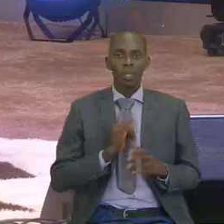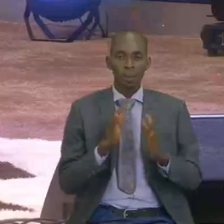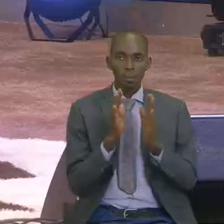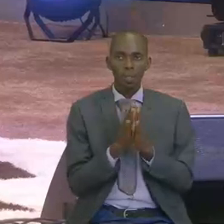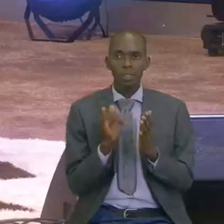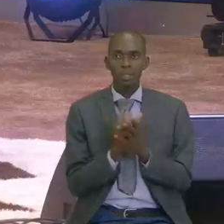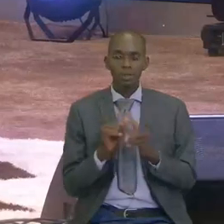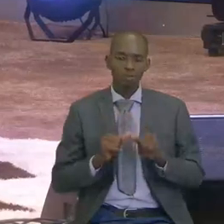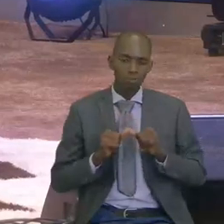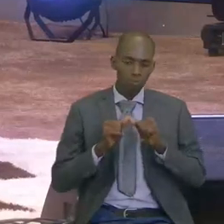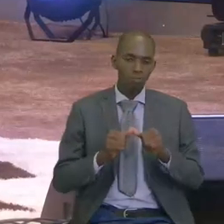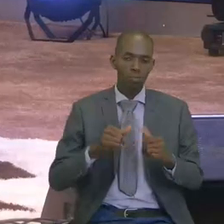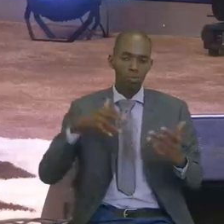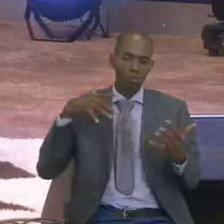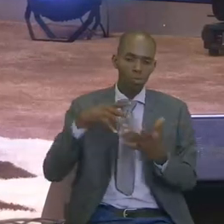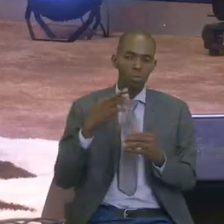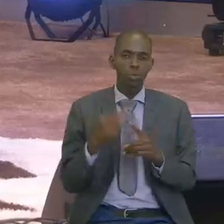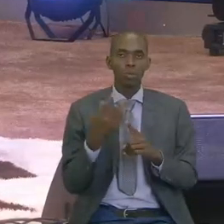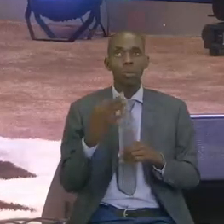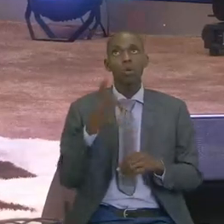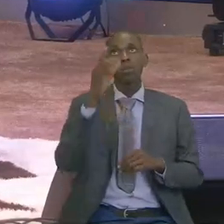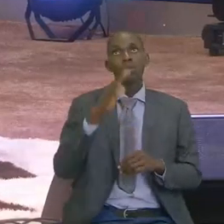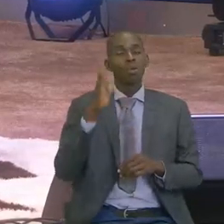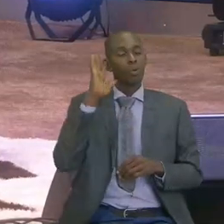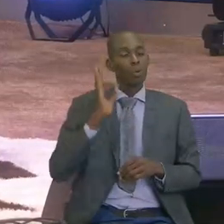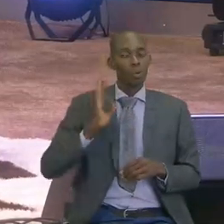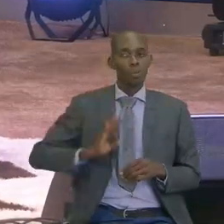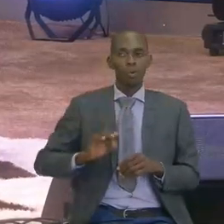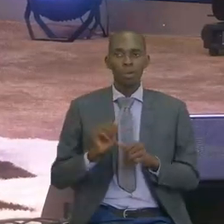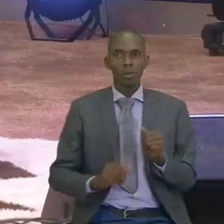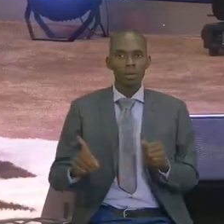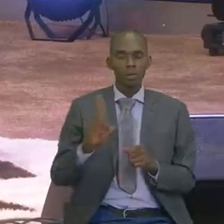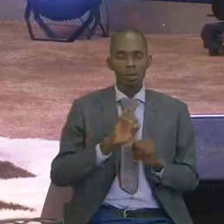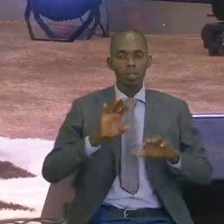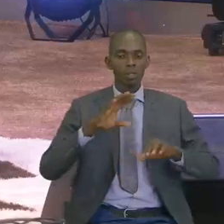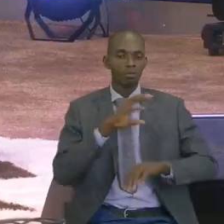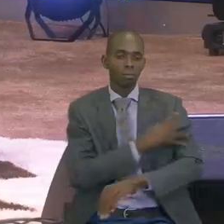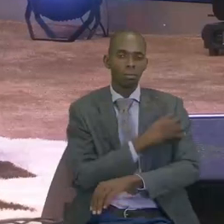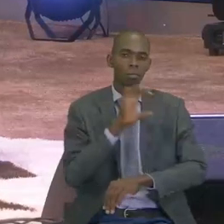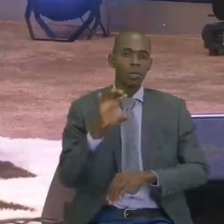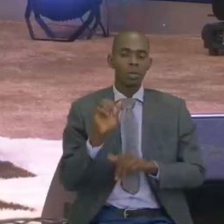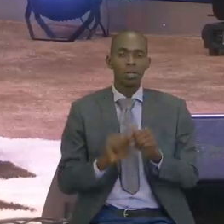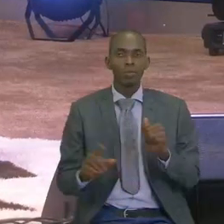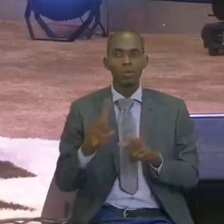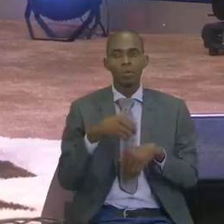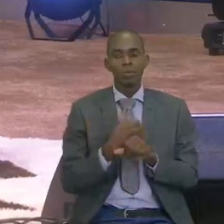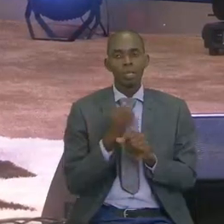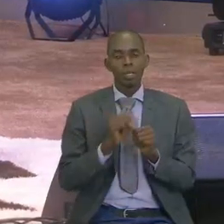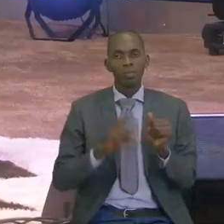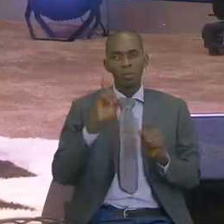que l'étude constante de la parole de Dieu profite à chacun de nous, fortifie chacun de nous et rende chacun de